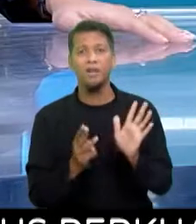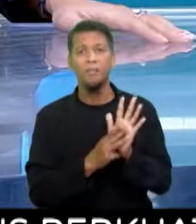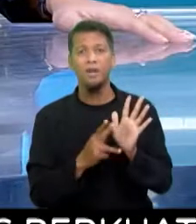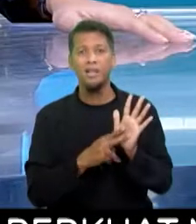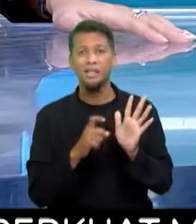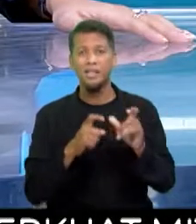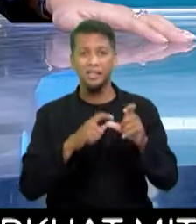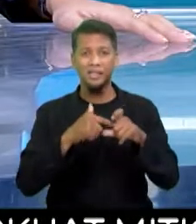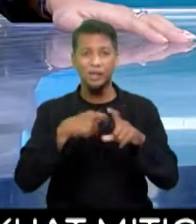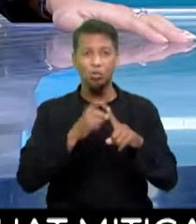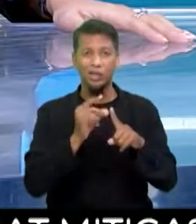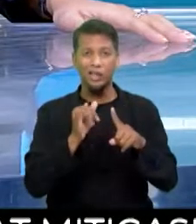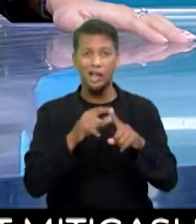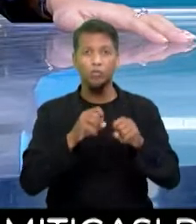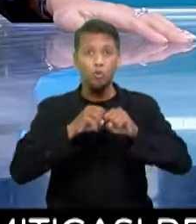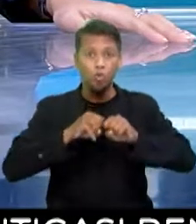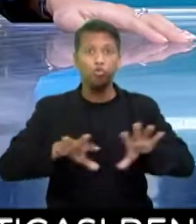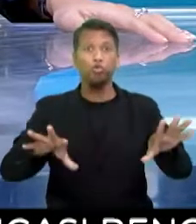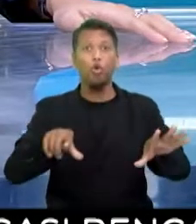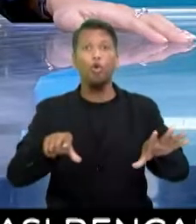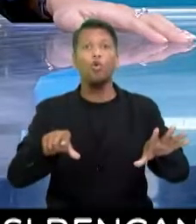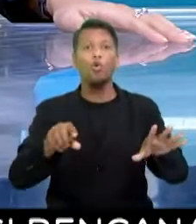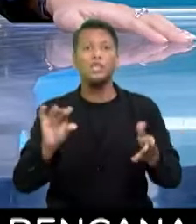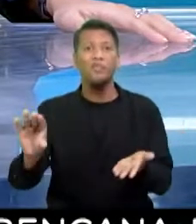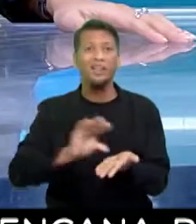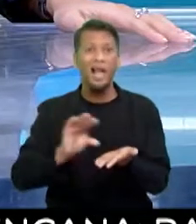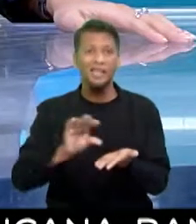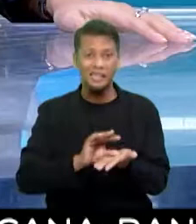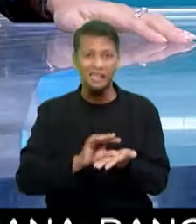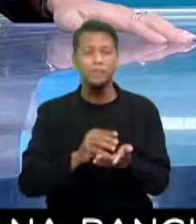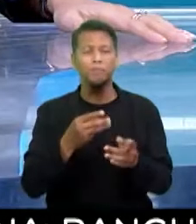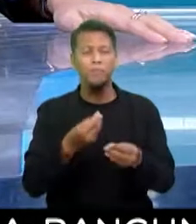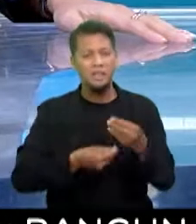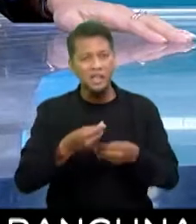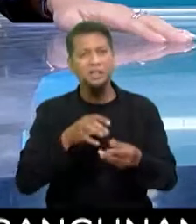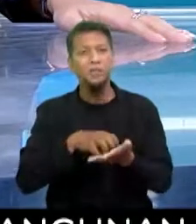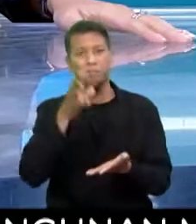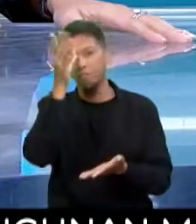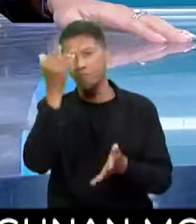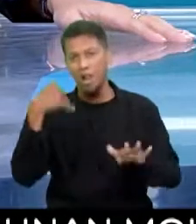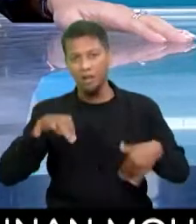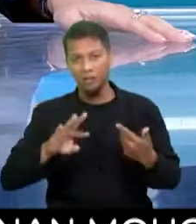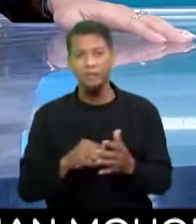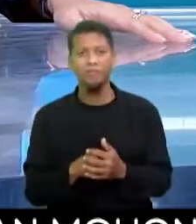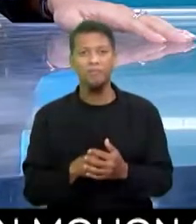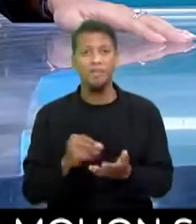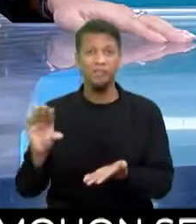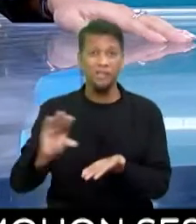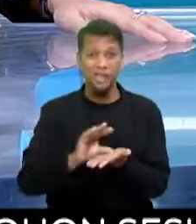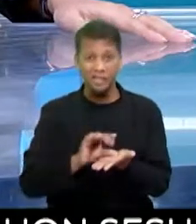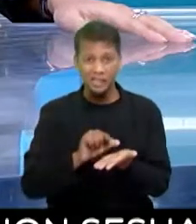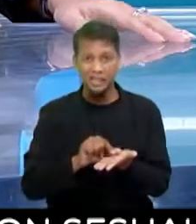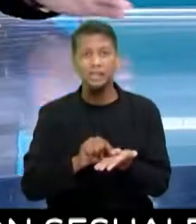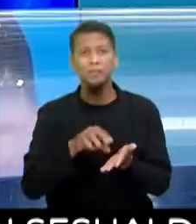MNC Sekuritas meluncurkan galeri investasi di Institut Desain dan Bisnis IDB Bali. Galeri investasi ini menjadi sarana edukasi